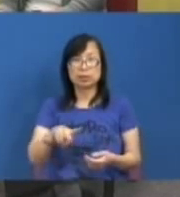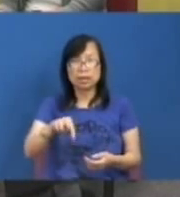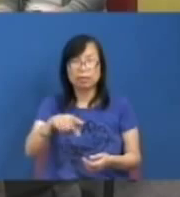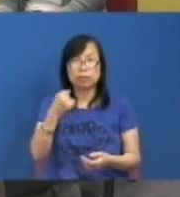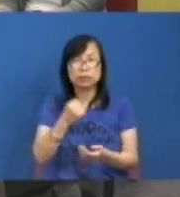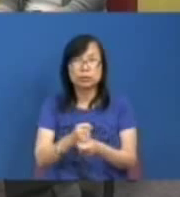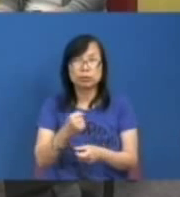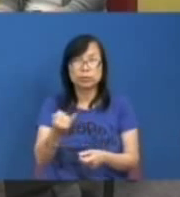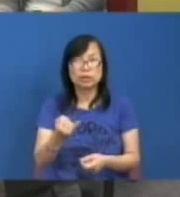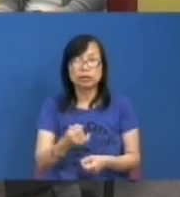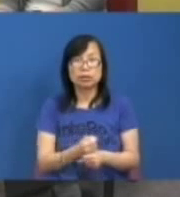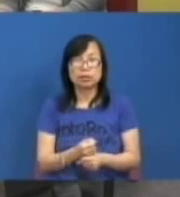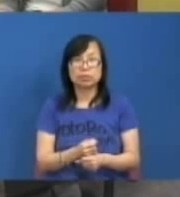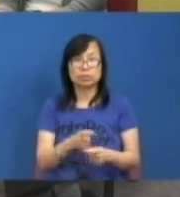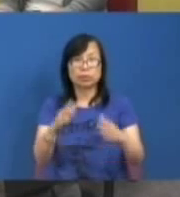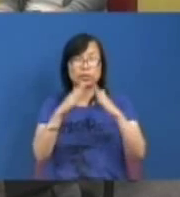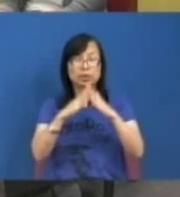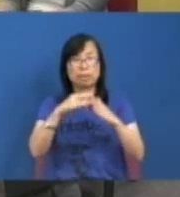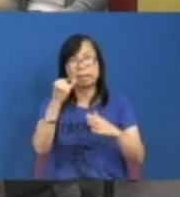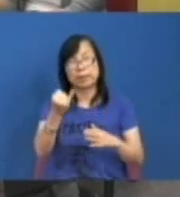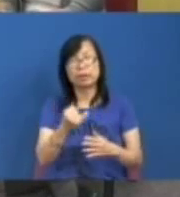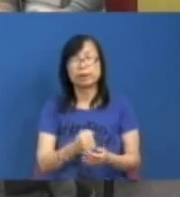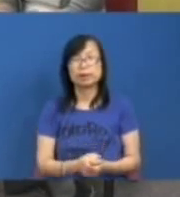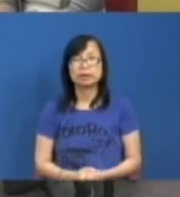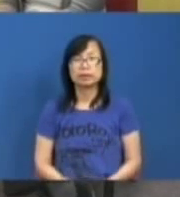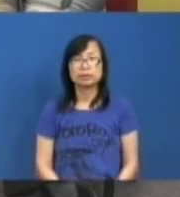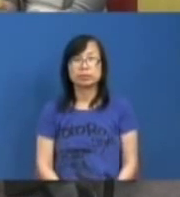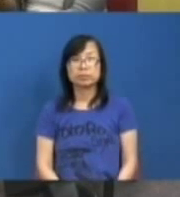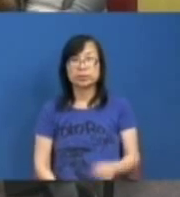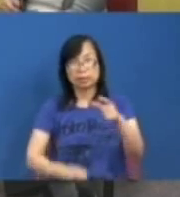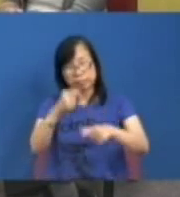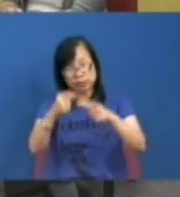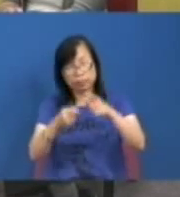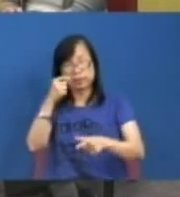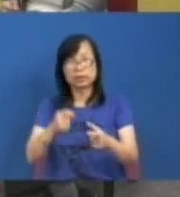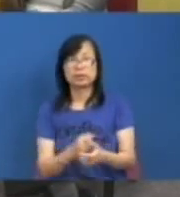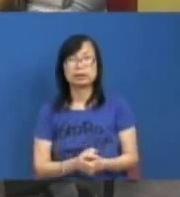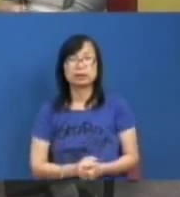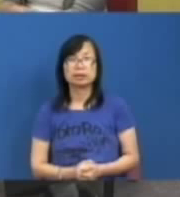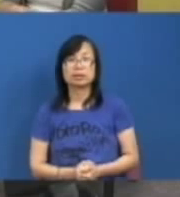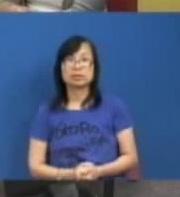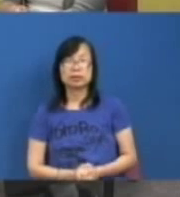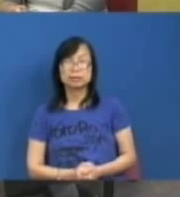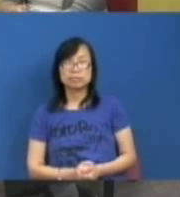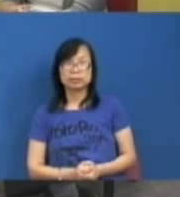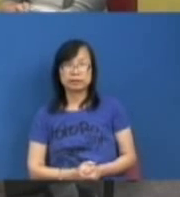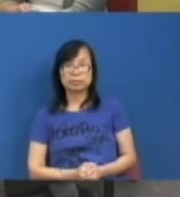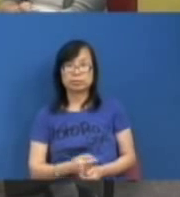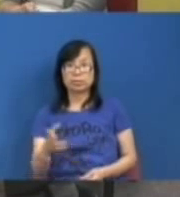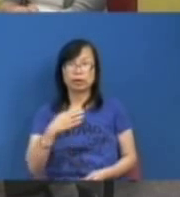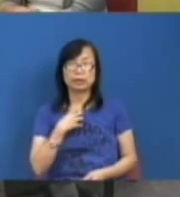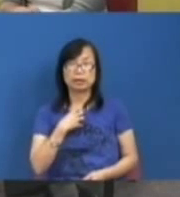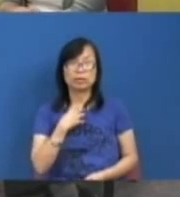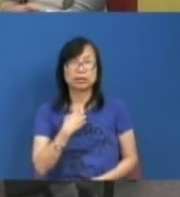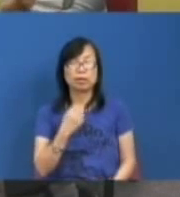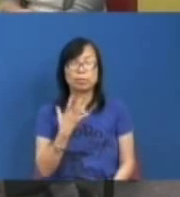咧，對佢一家大細係好唔公道噶嘛。 係啊，咁講開，你話即係有啲咁嘅工業意外引致到咧，咁我其實我哋都覺得